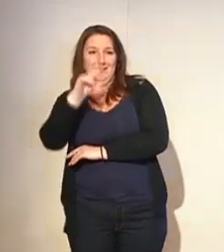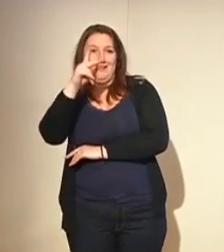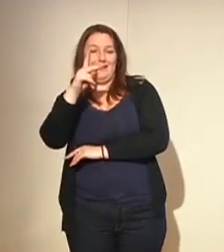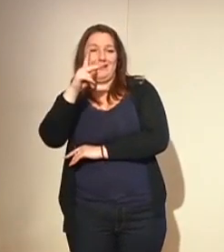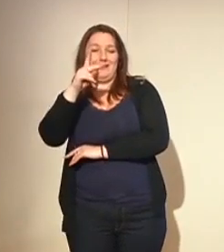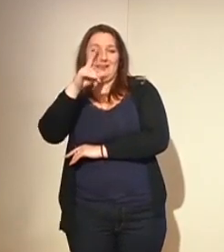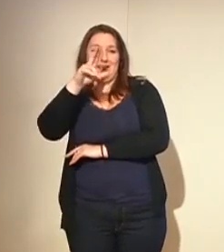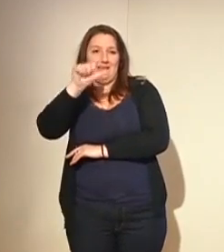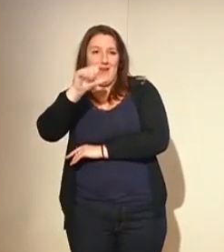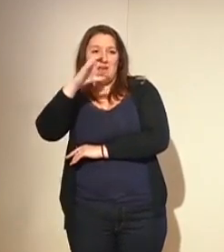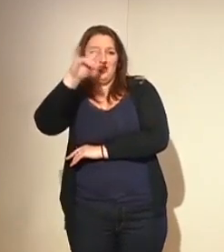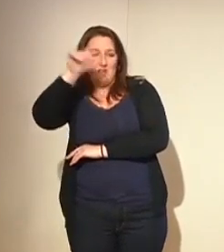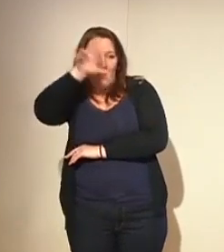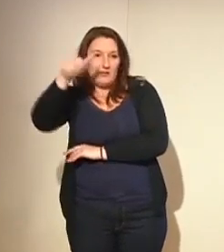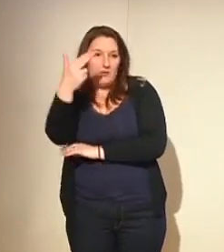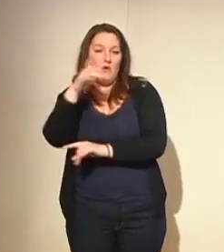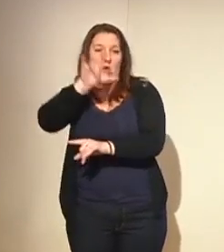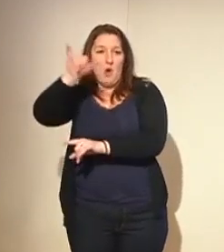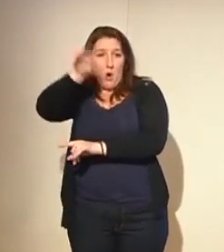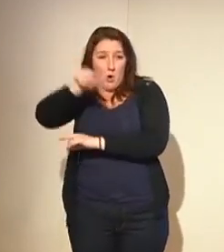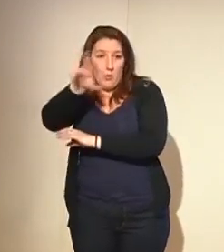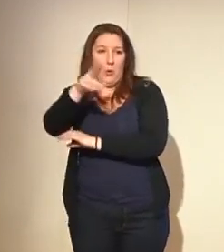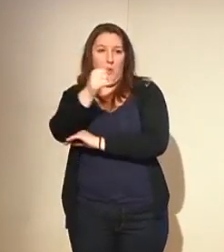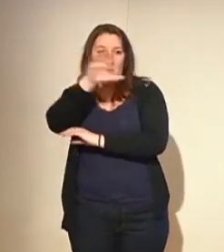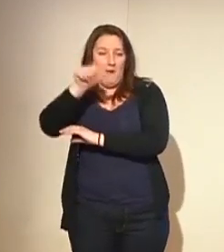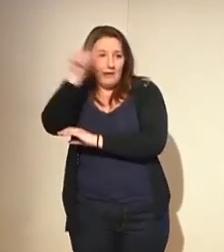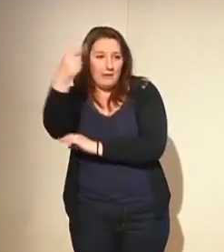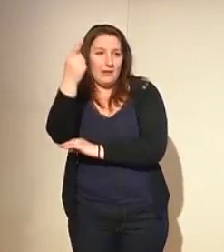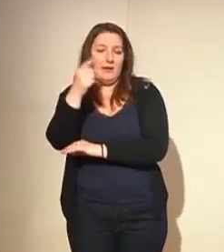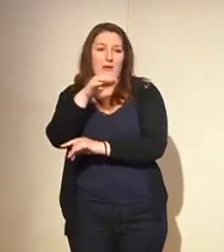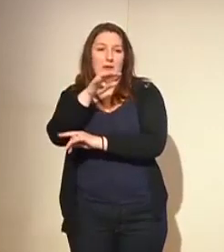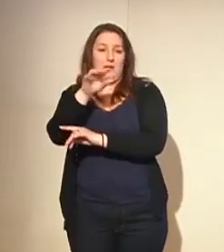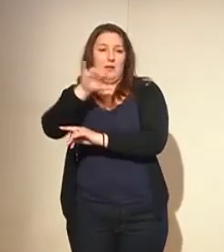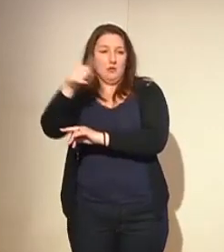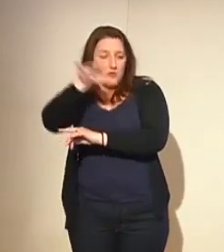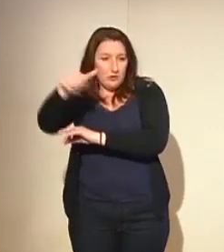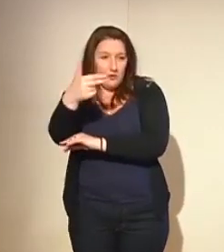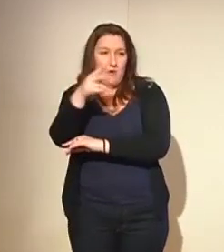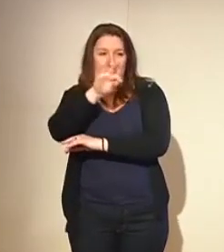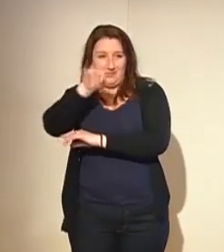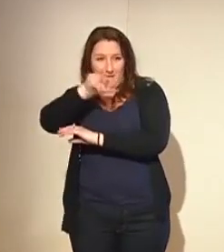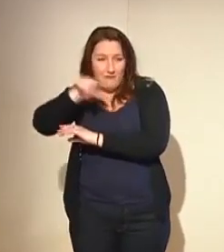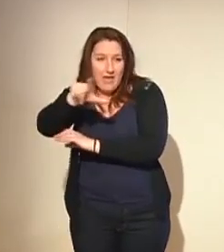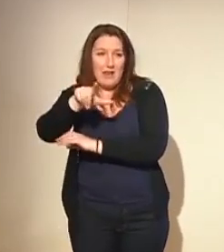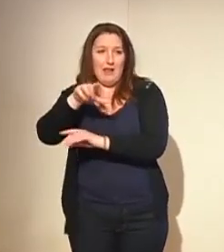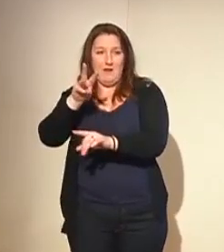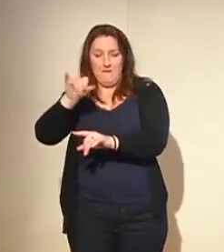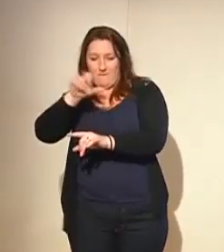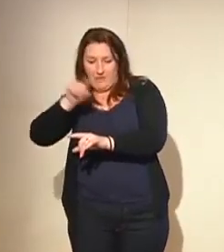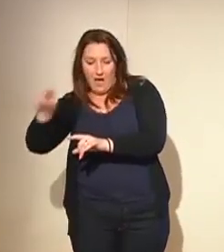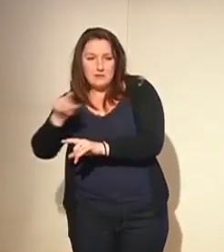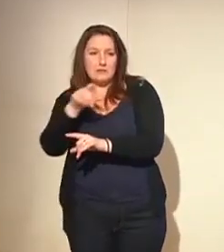Leureux monsieur Margu monsieur Merot Monsieur soldeville Madame Tavel monsieur VI madame yia Monsieur